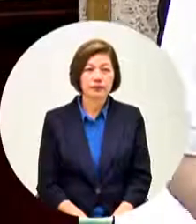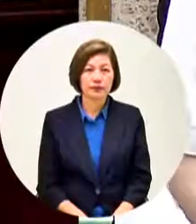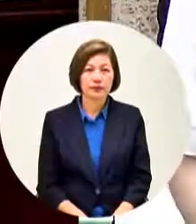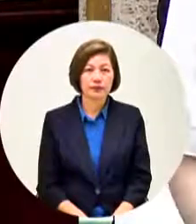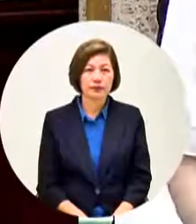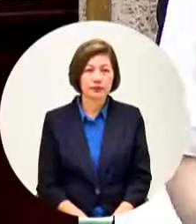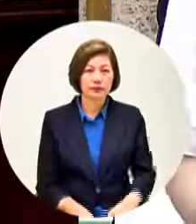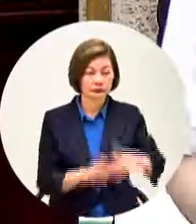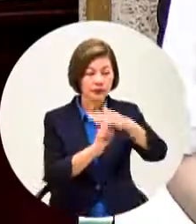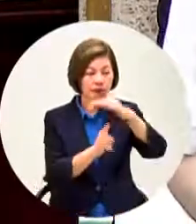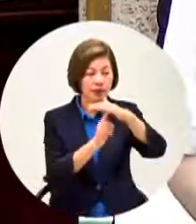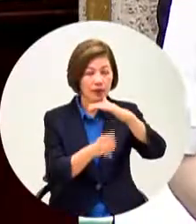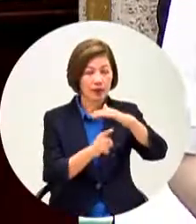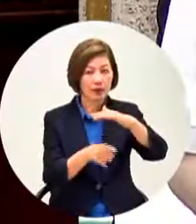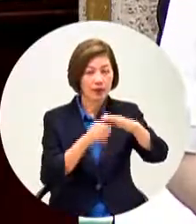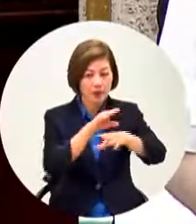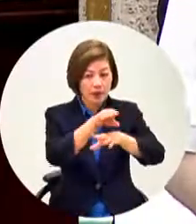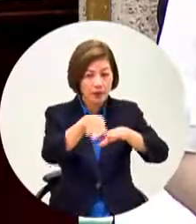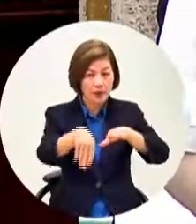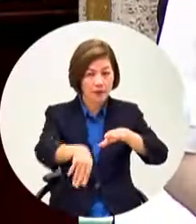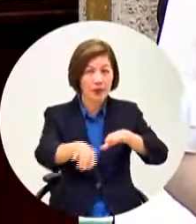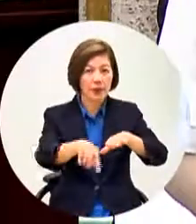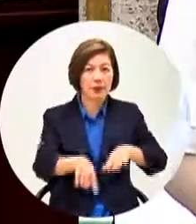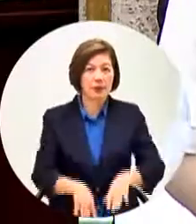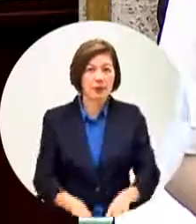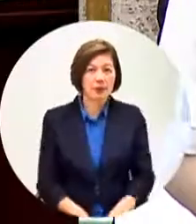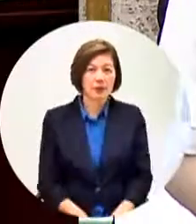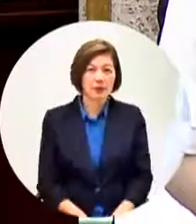安尼尾八，现有规划讲哦，八德，